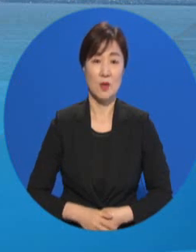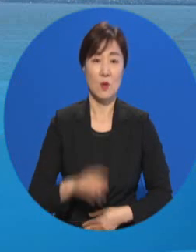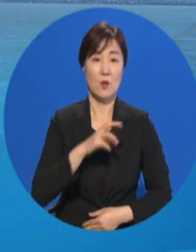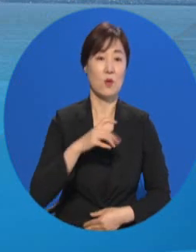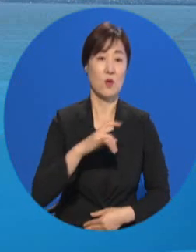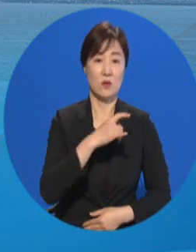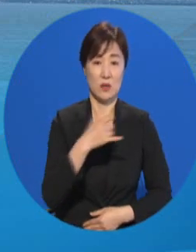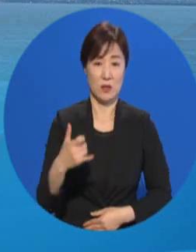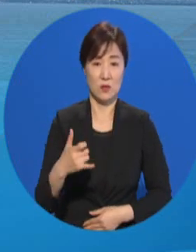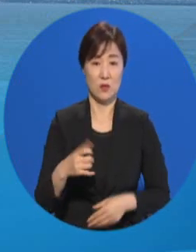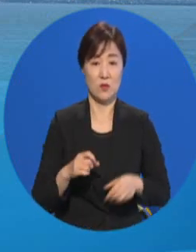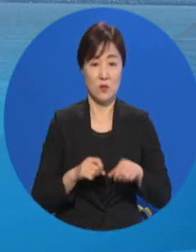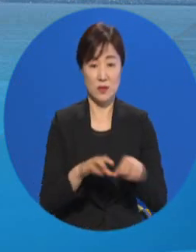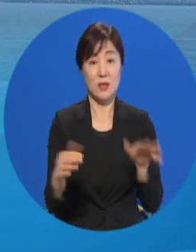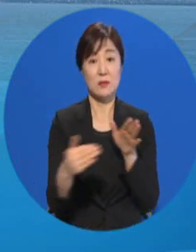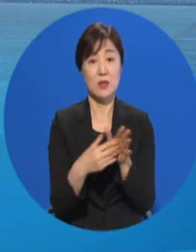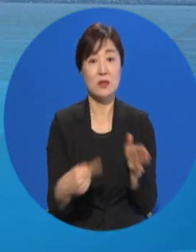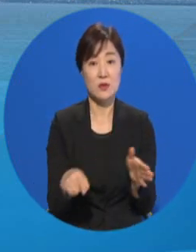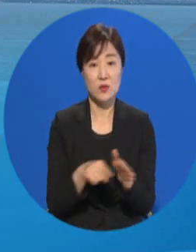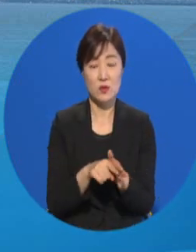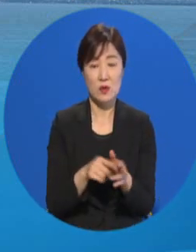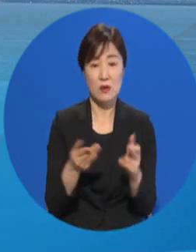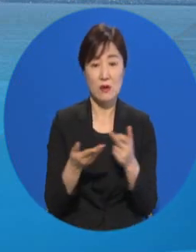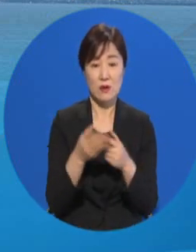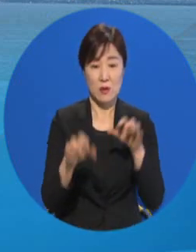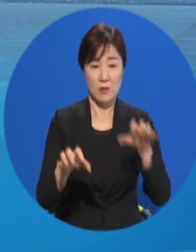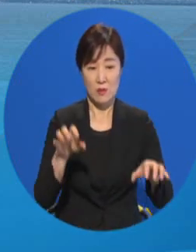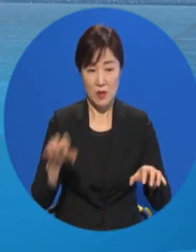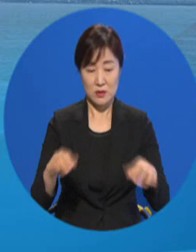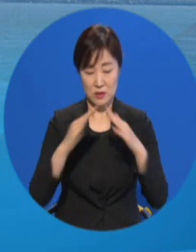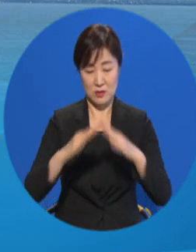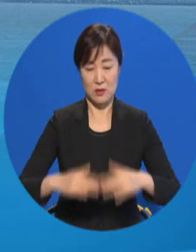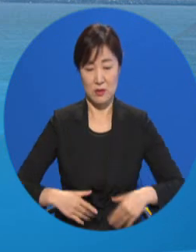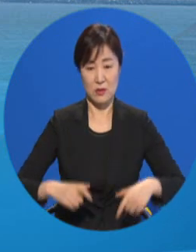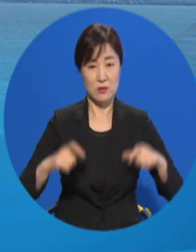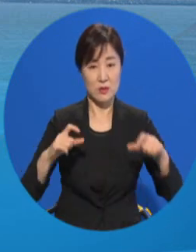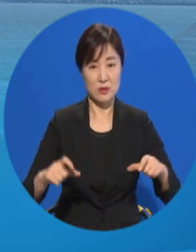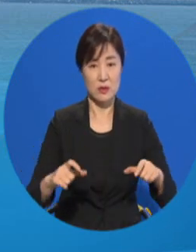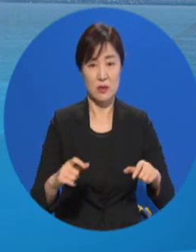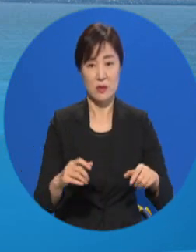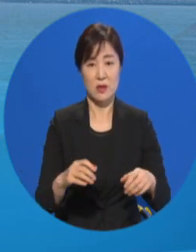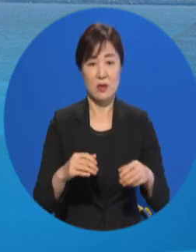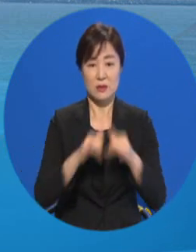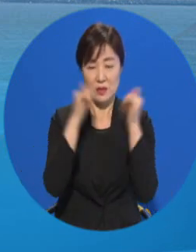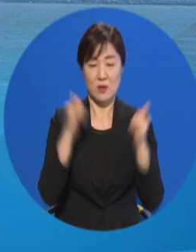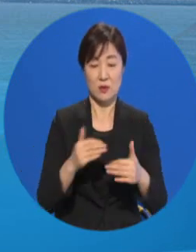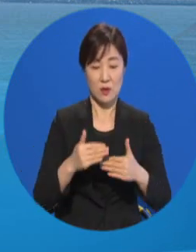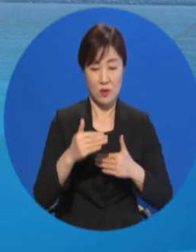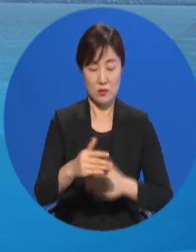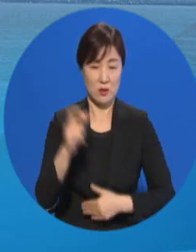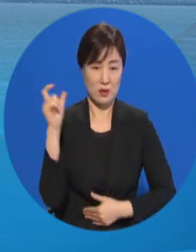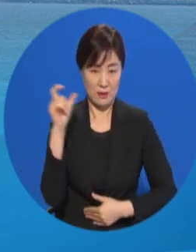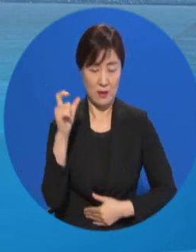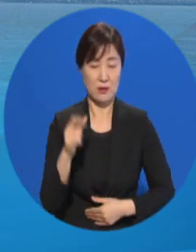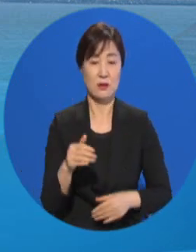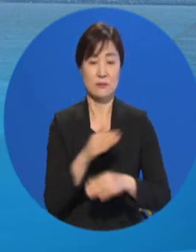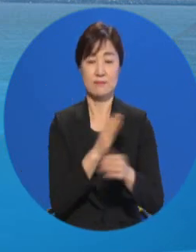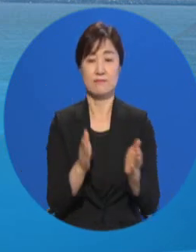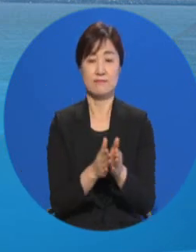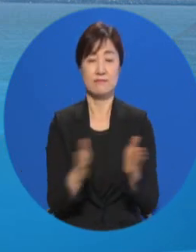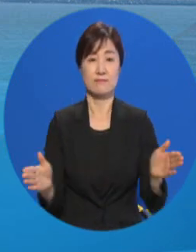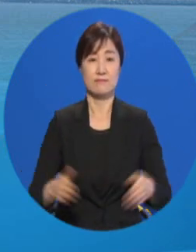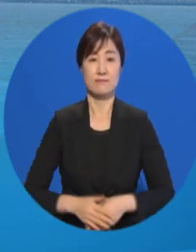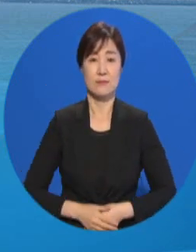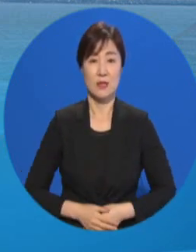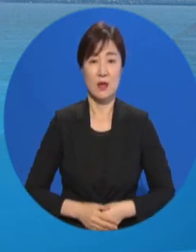코로나19 확산을 막기 위해 섬이 많은 전남 지자체들이 초강력 사회적 거리두기에 나서고 있습니다. 관광객들의 섬